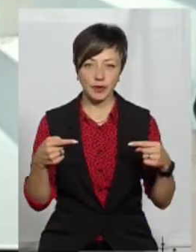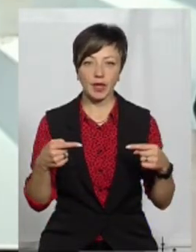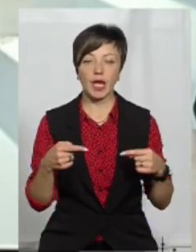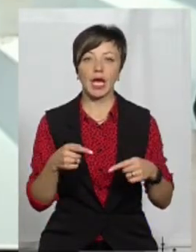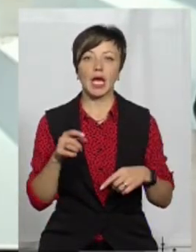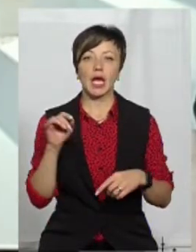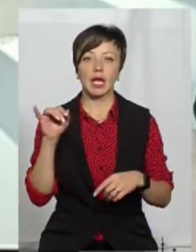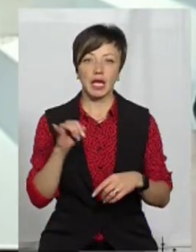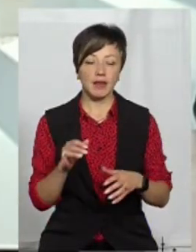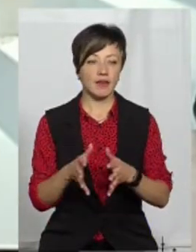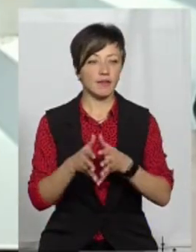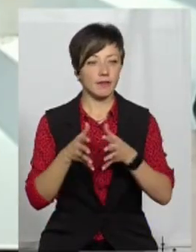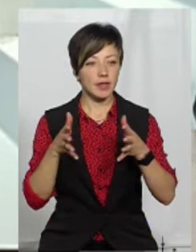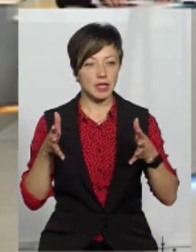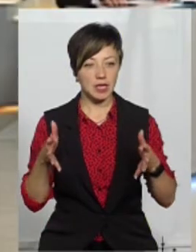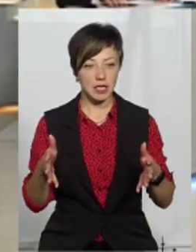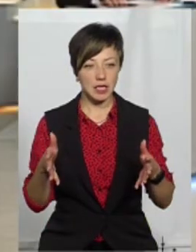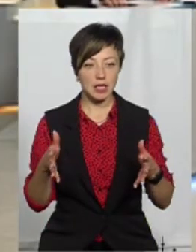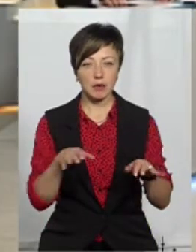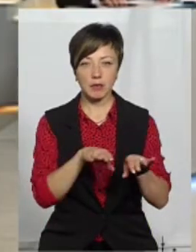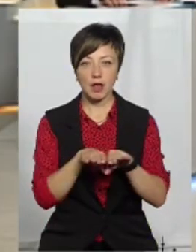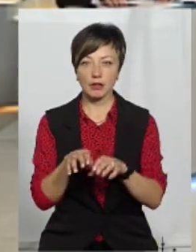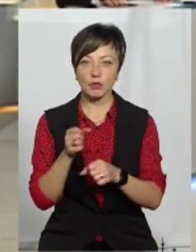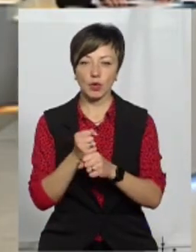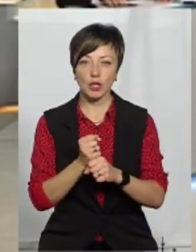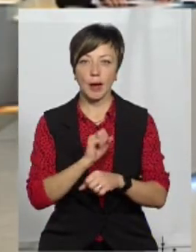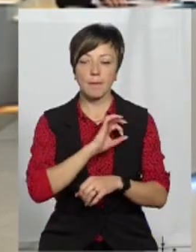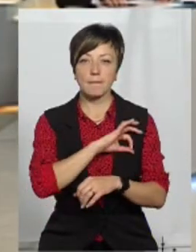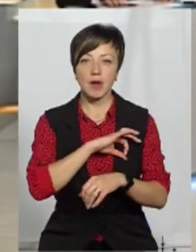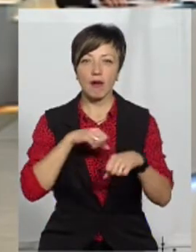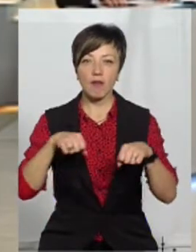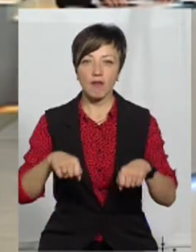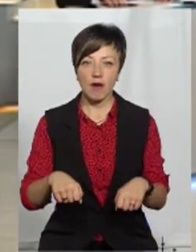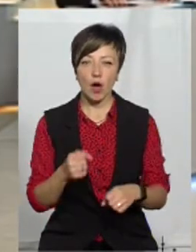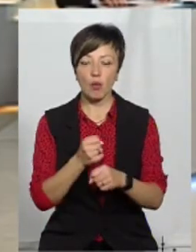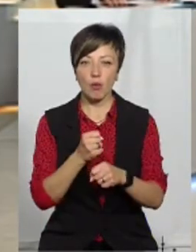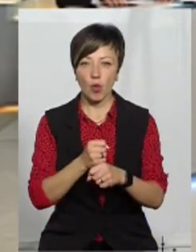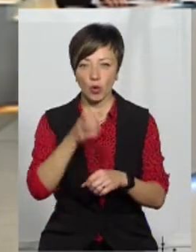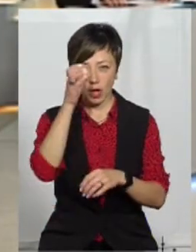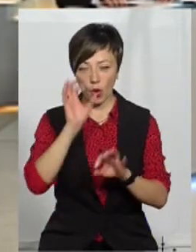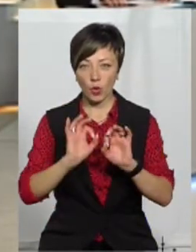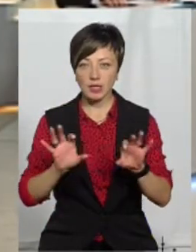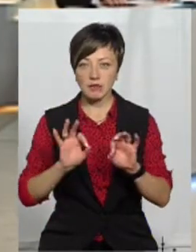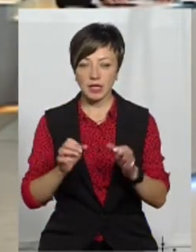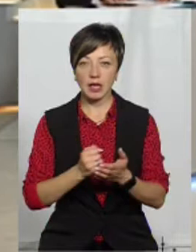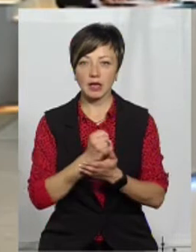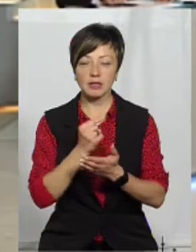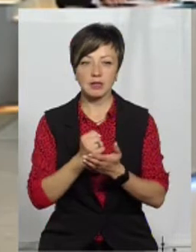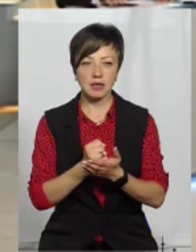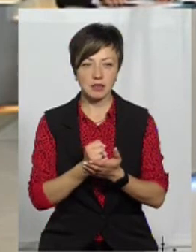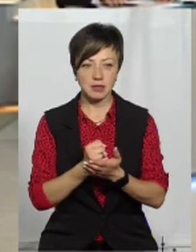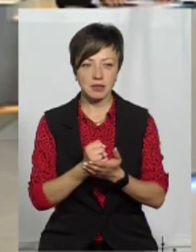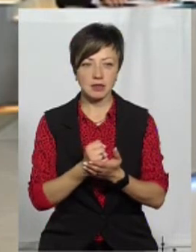це такий великий пласт роботи, ще як і права робота, права освіта і реєстрація НПА, які в нас є в